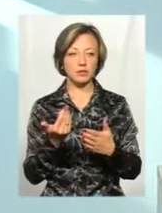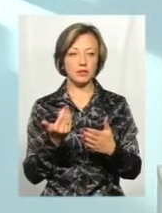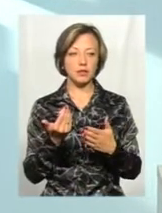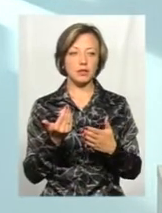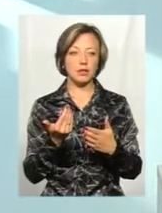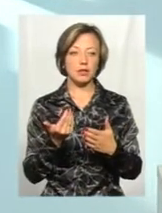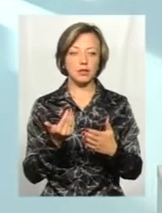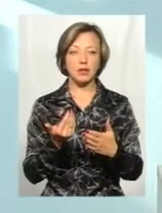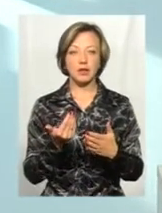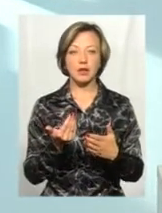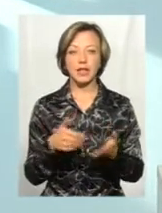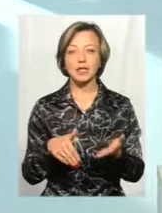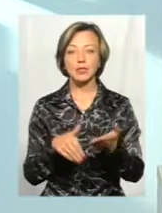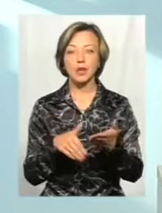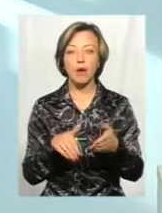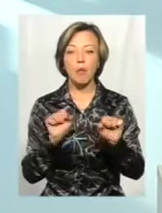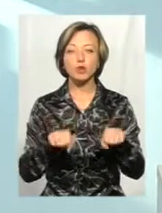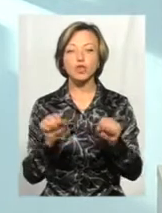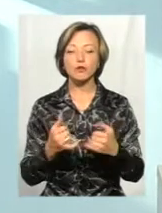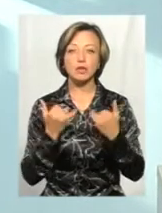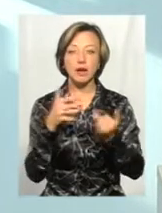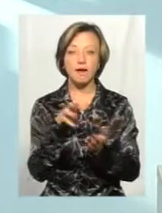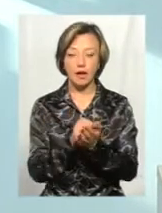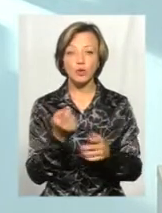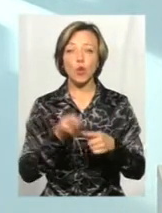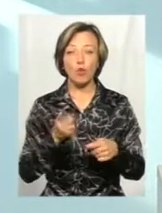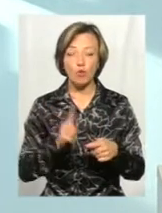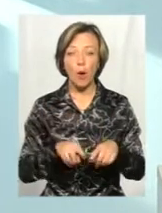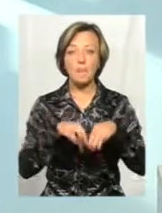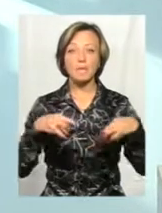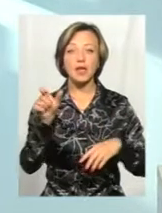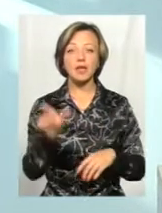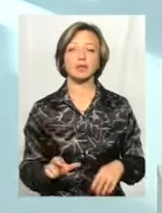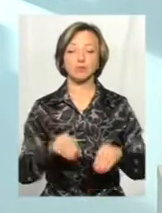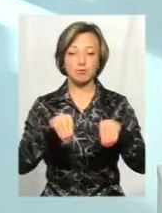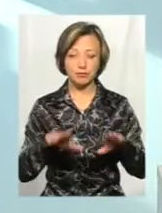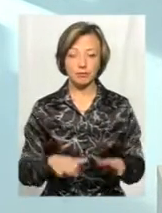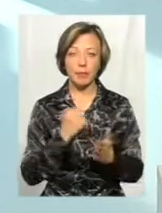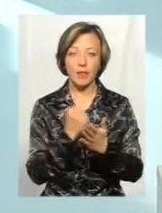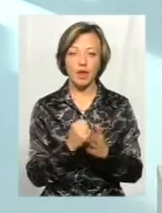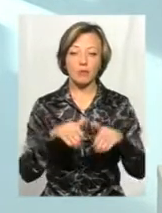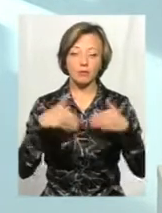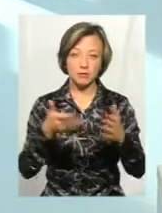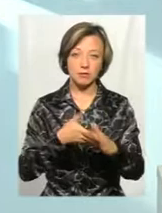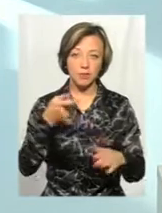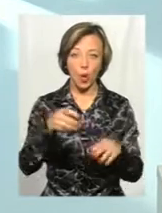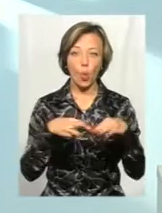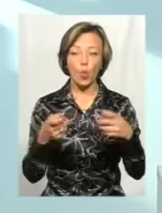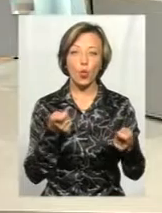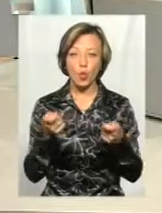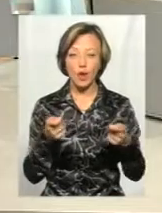такі інструменти для рейдерства. Тому міністром було прийнято рішення про те, щоб ініціювати перед урядом,